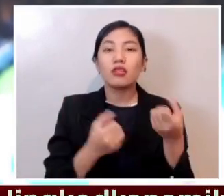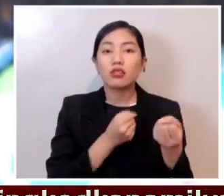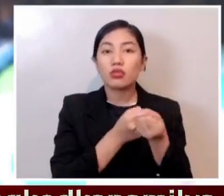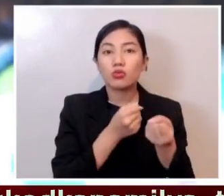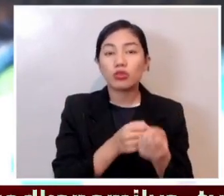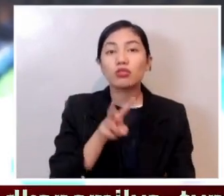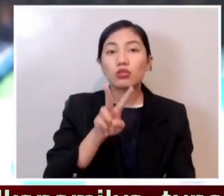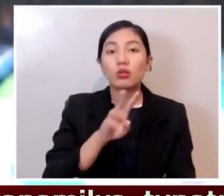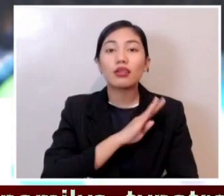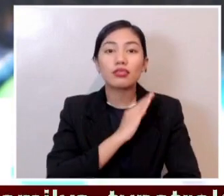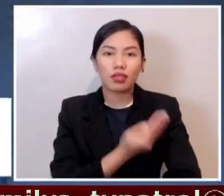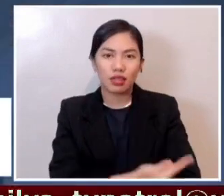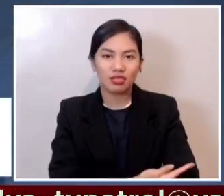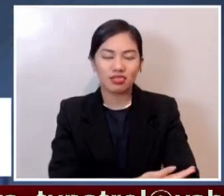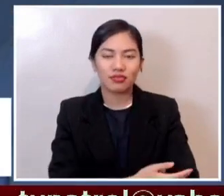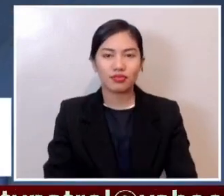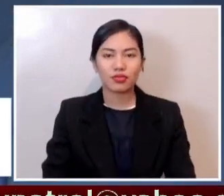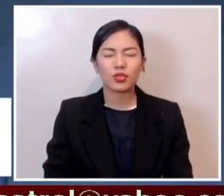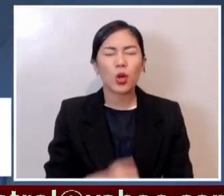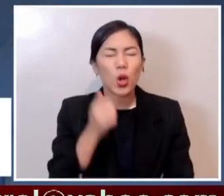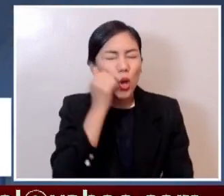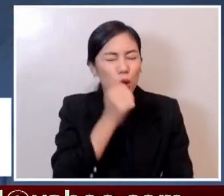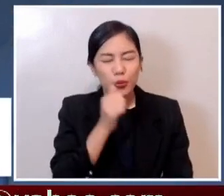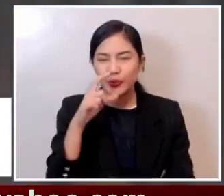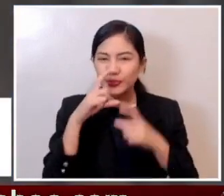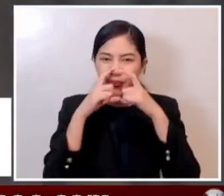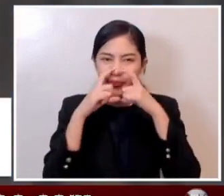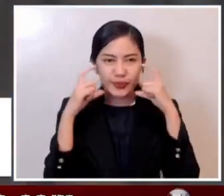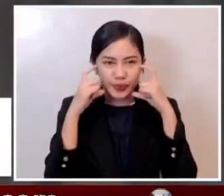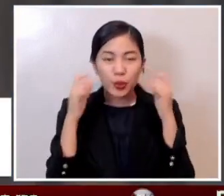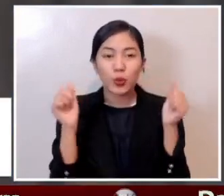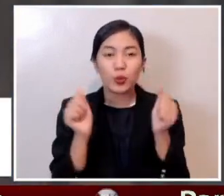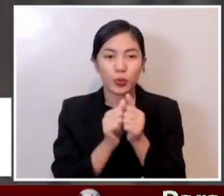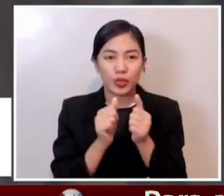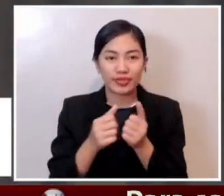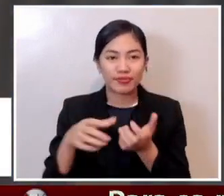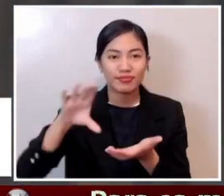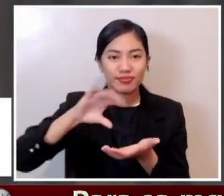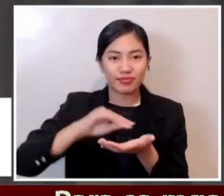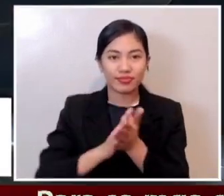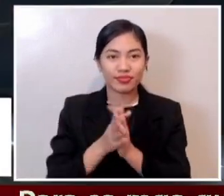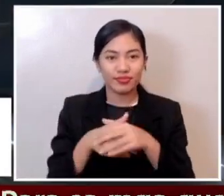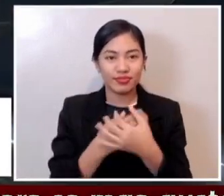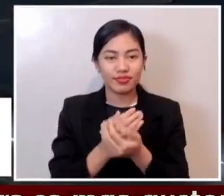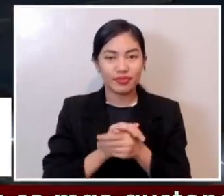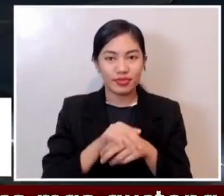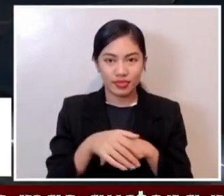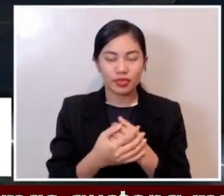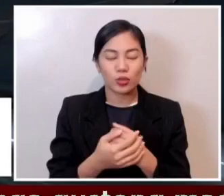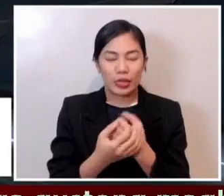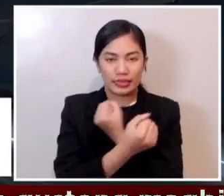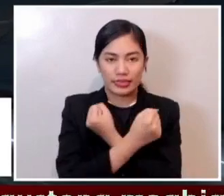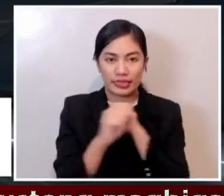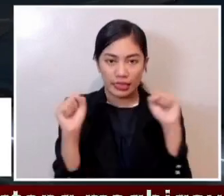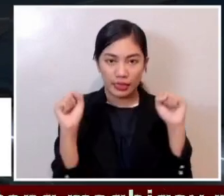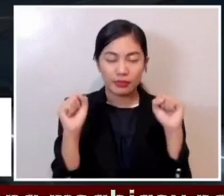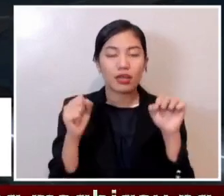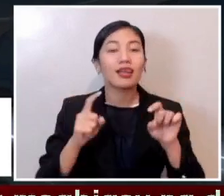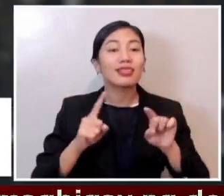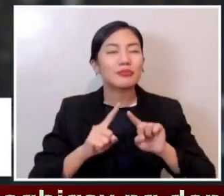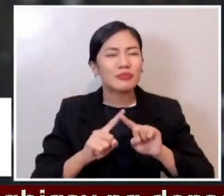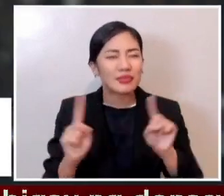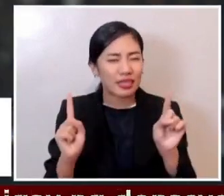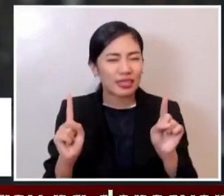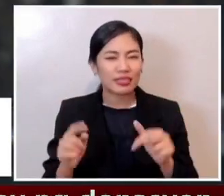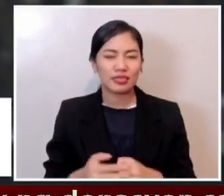Lagi na lang siyang nakasuot ng face mask at may baong alkohol para masigurong ligtas siya laban sa sakit. Yun nga lang, kahit anong ingat